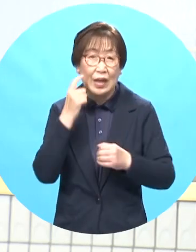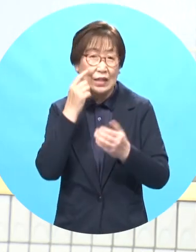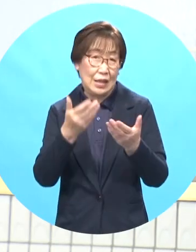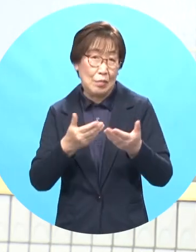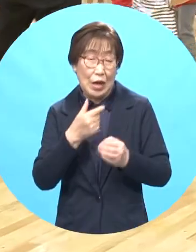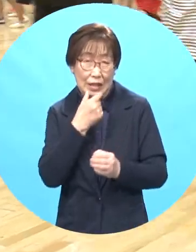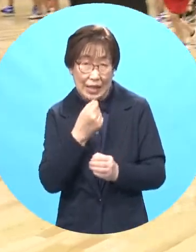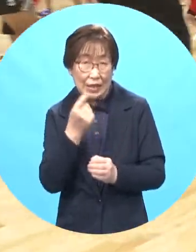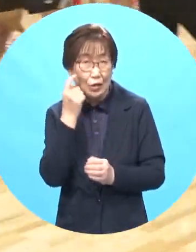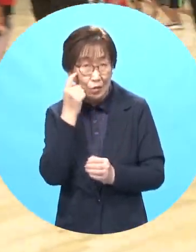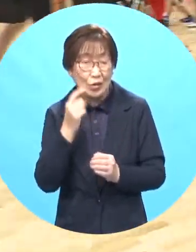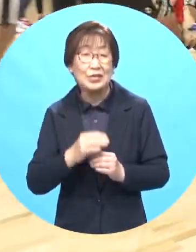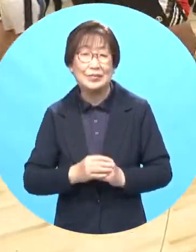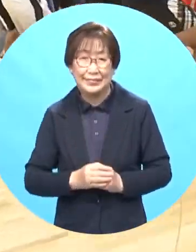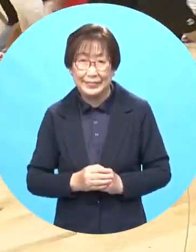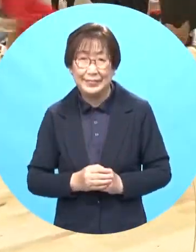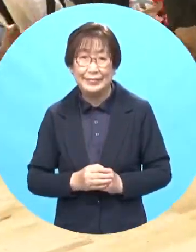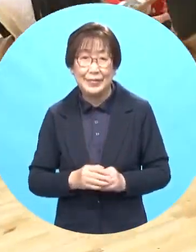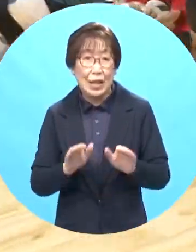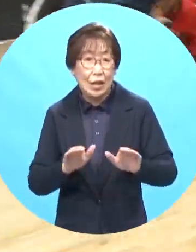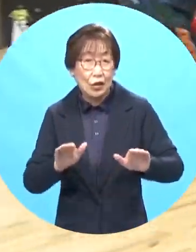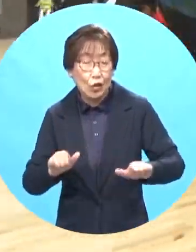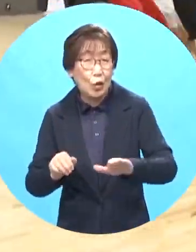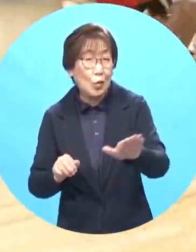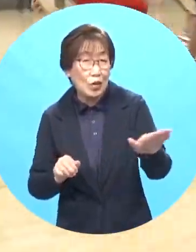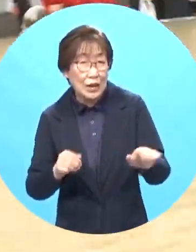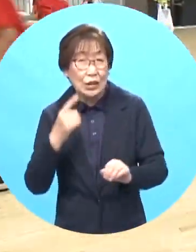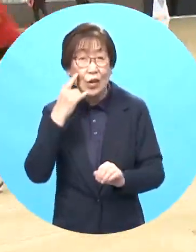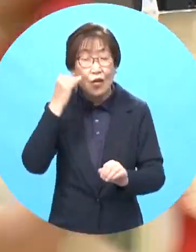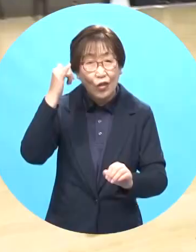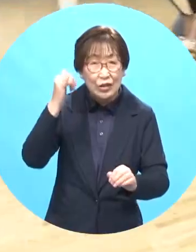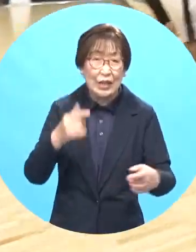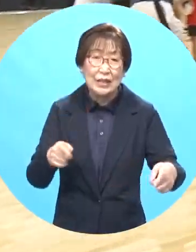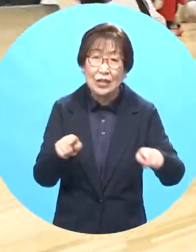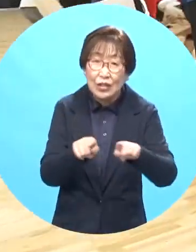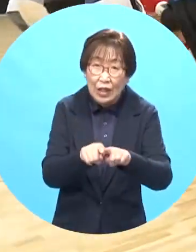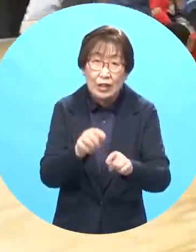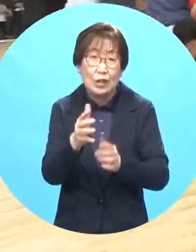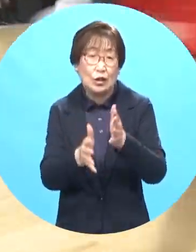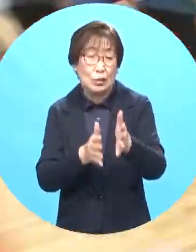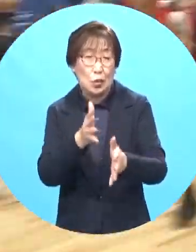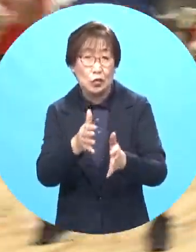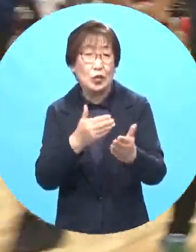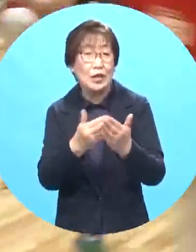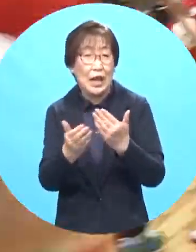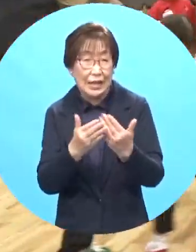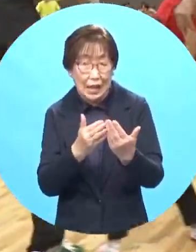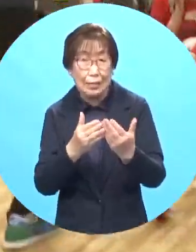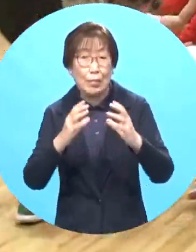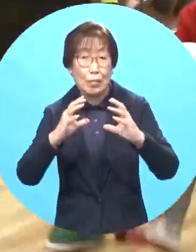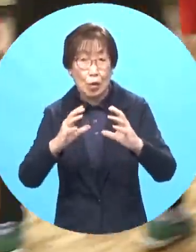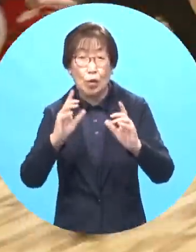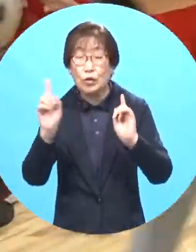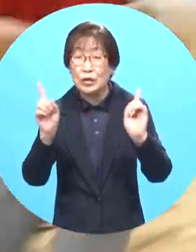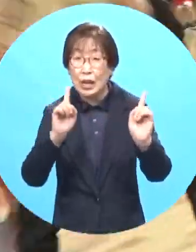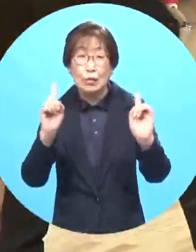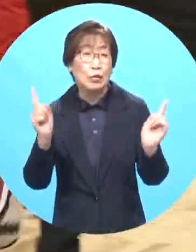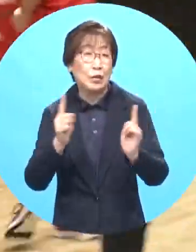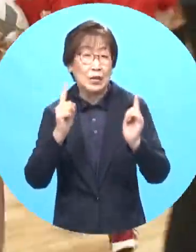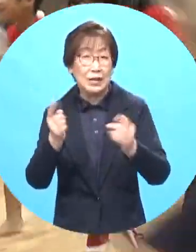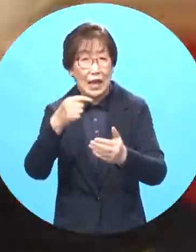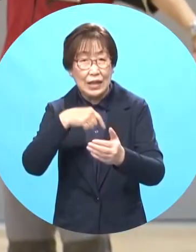。 子どもたちと保護者が一緒になってスポーツを体験したボールゲームフェスタ in 徳